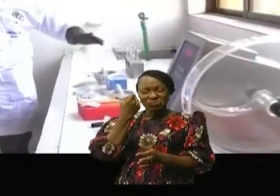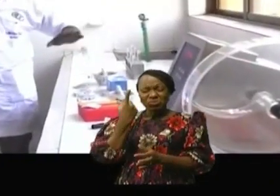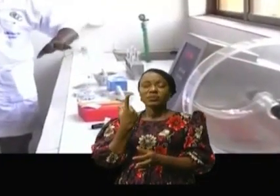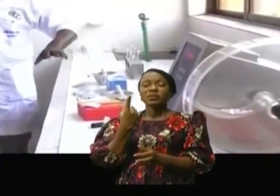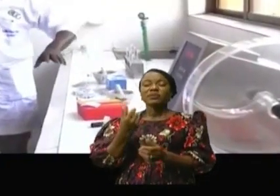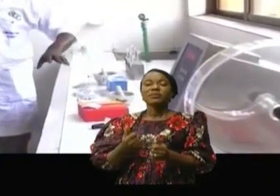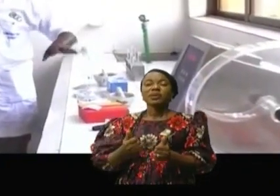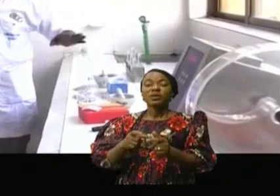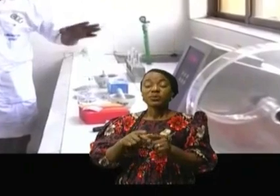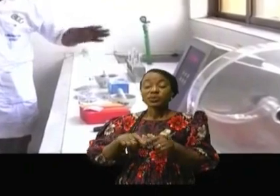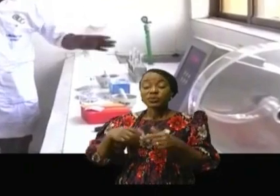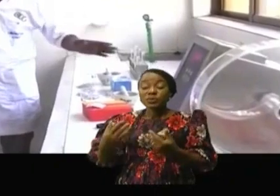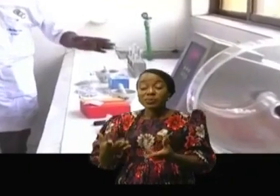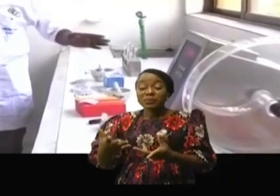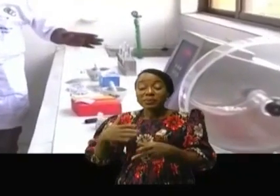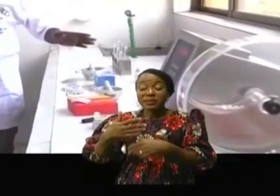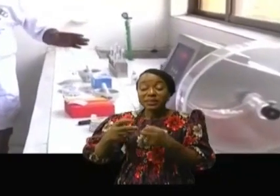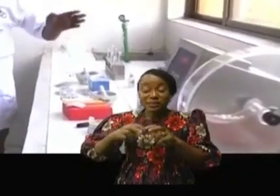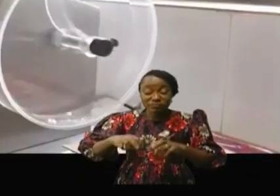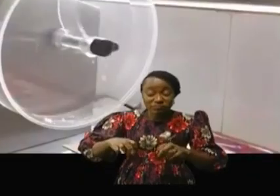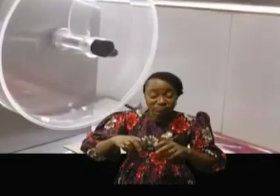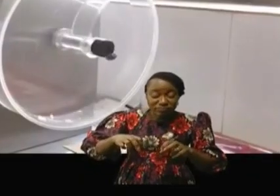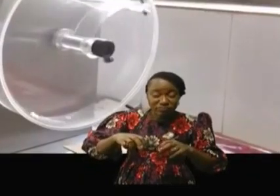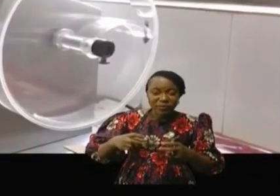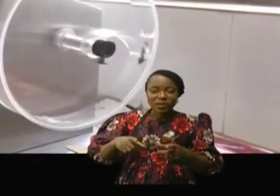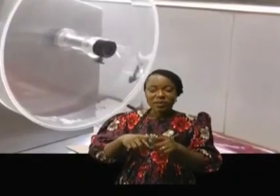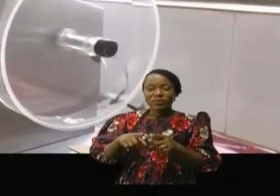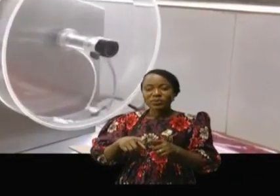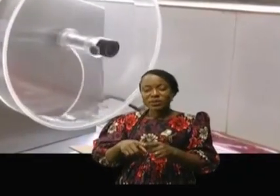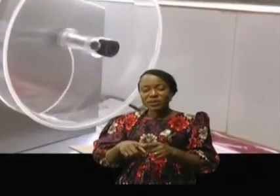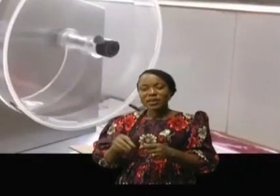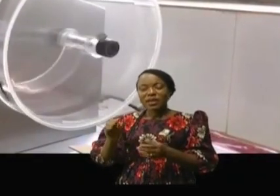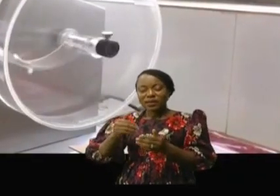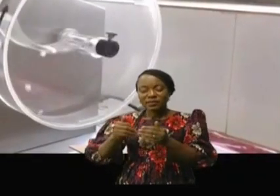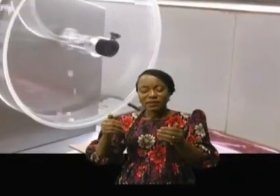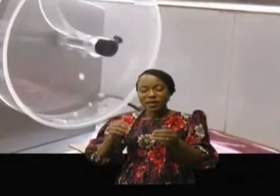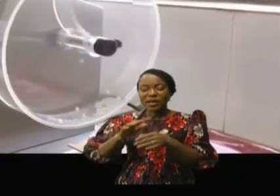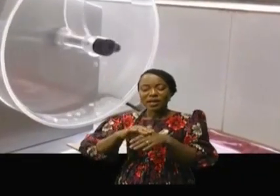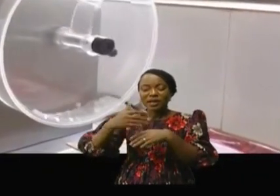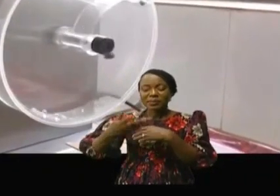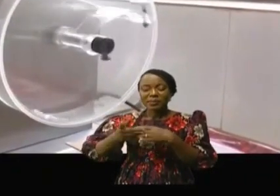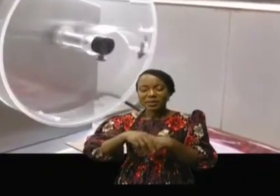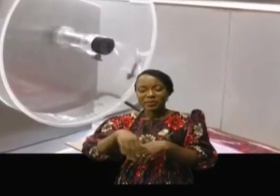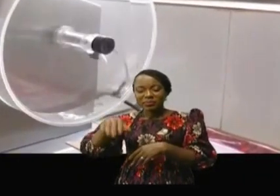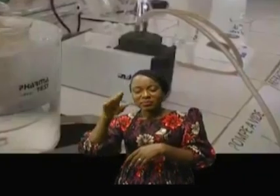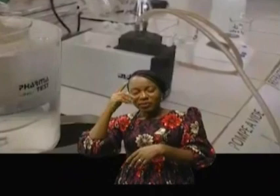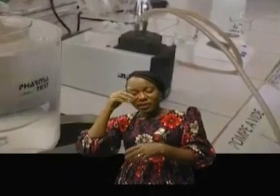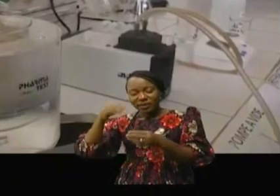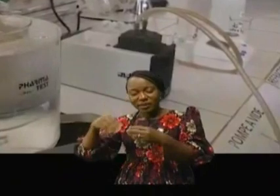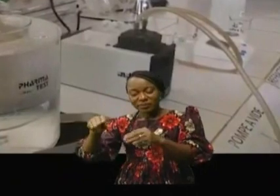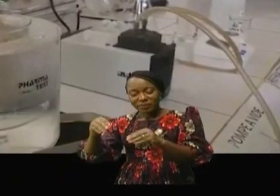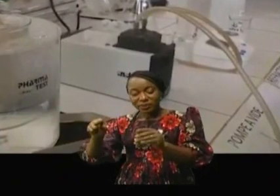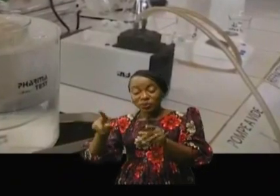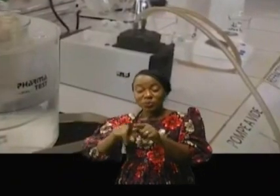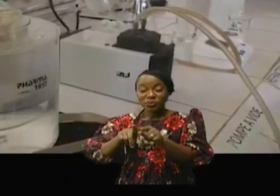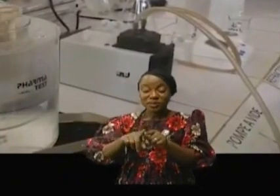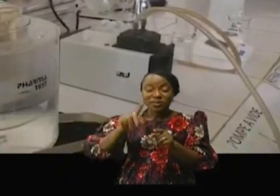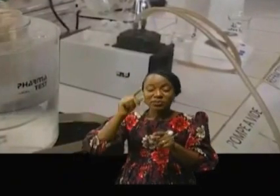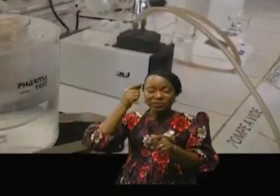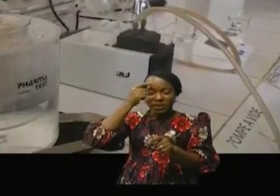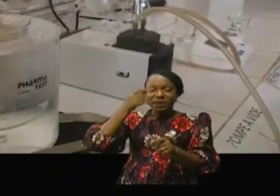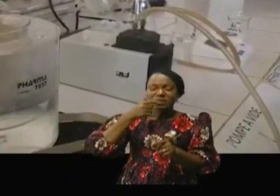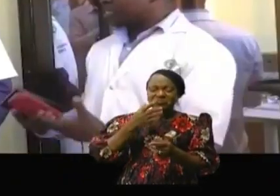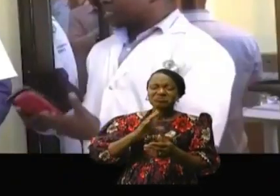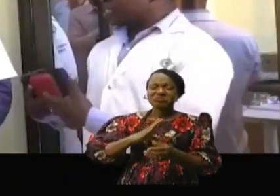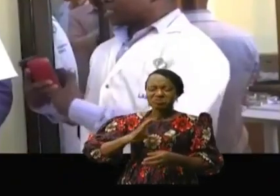de prélèvement et d'analyse des vivres et non-vivres avant qu'ils ne se retrouvent sur le marché. Théo Ngwabidje Kassi a félicité l'équipe